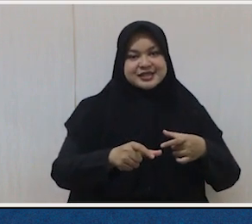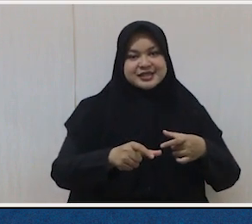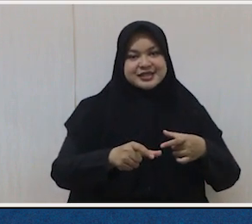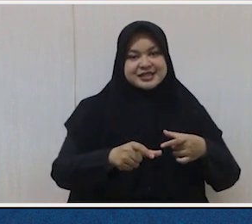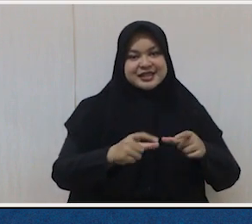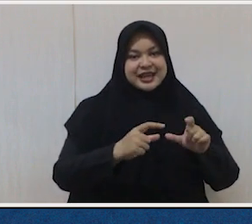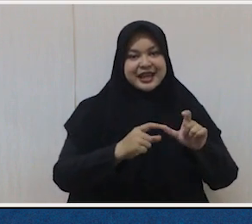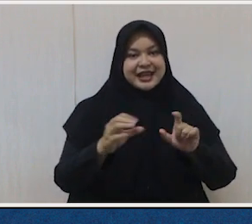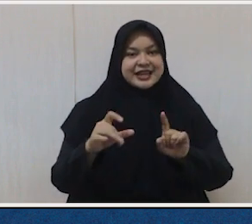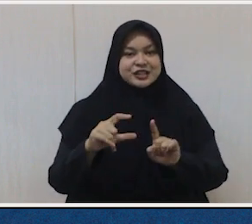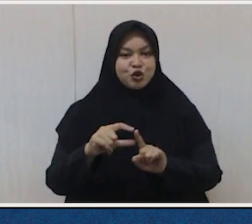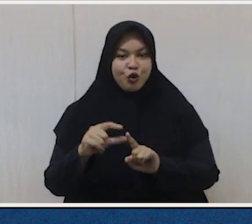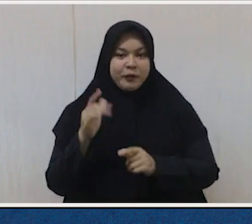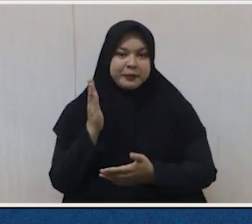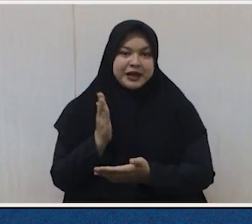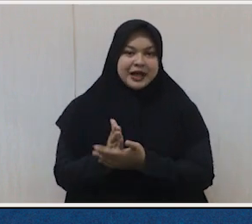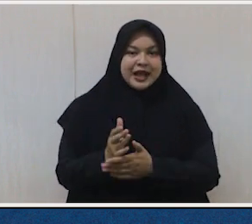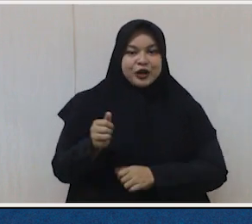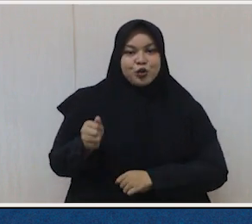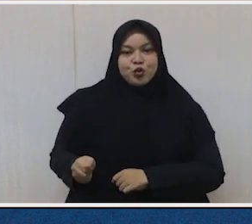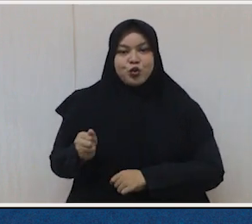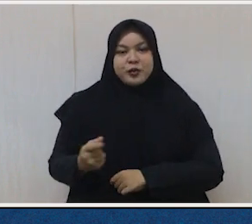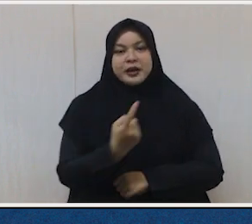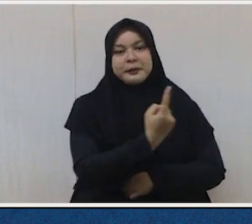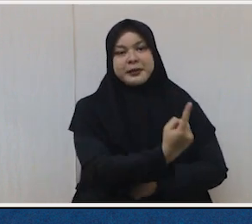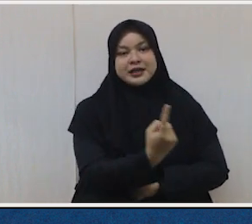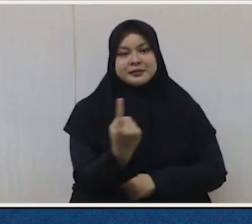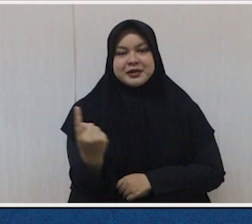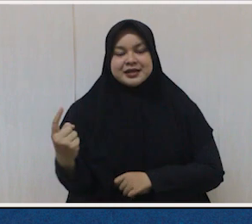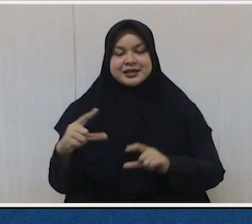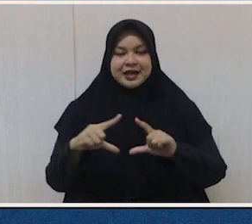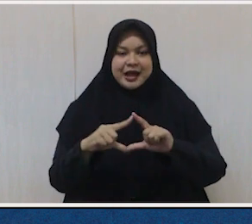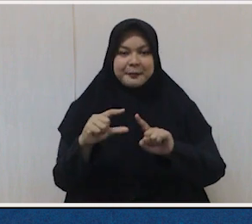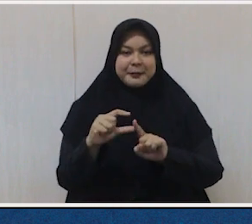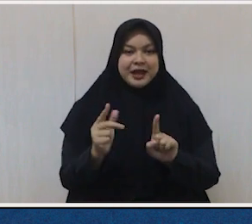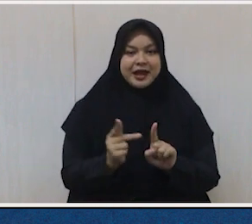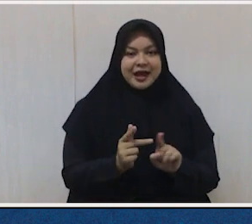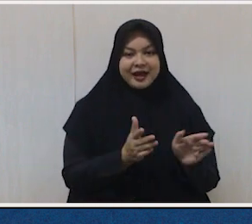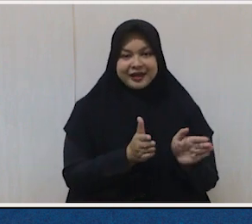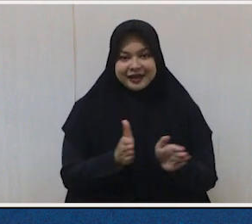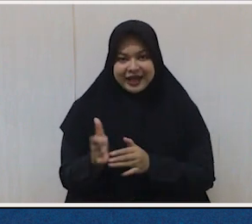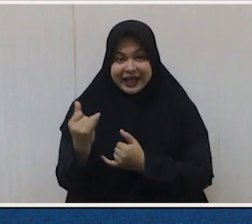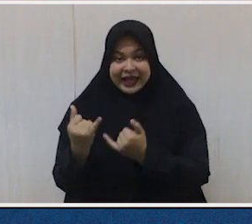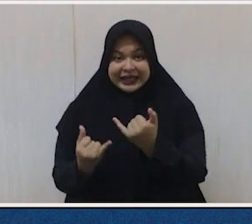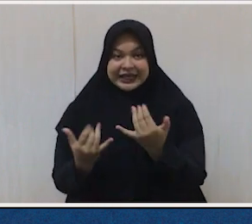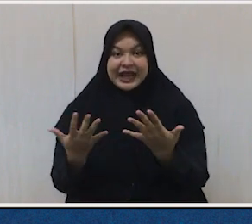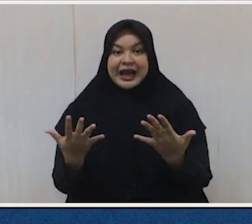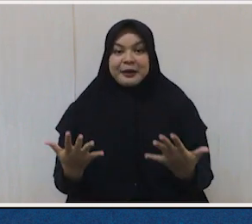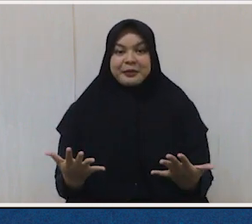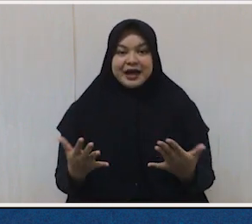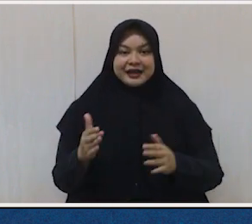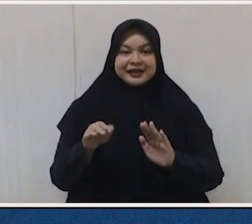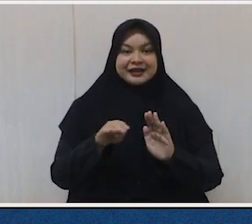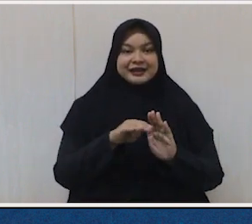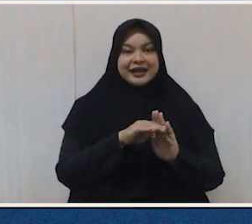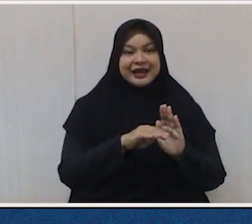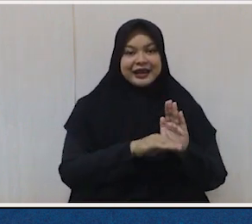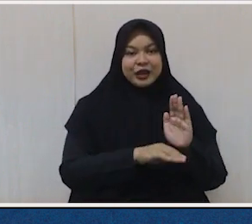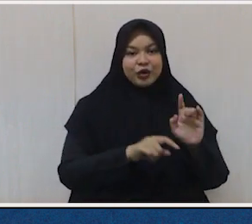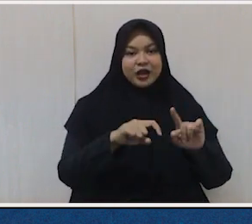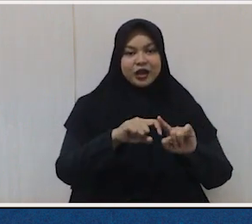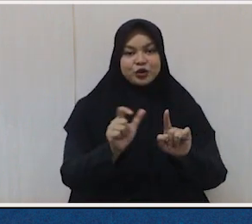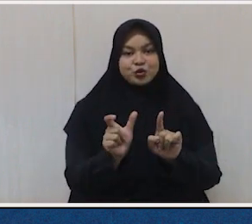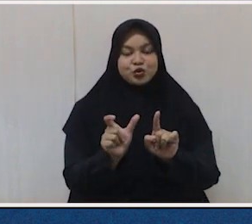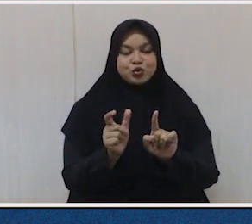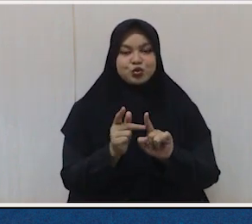eh sop-nya penegakan hukum di masing-masing aparat penegak hukum gitu jadi akhirnya kan ketentuan dari